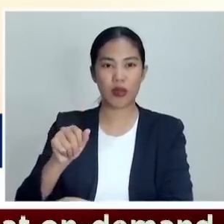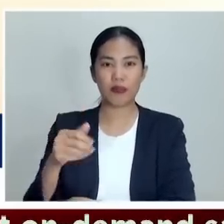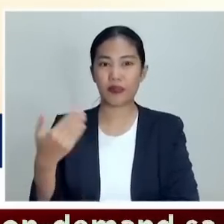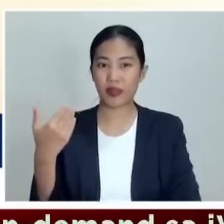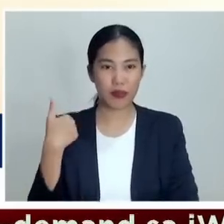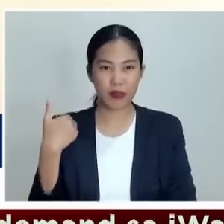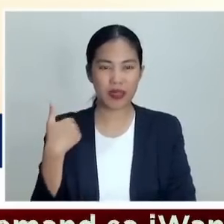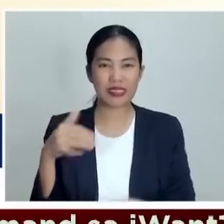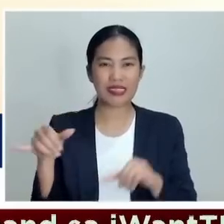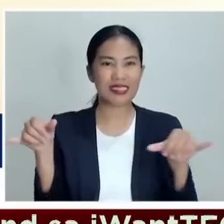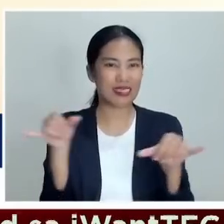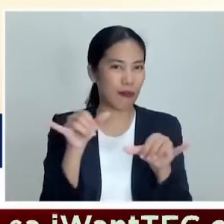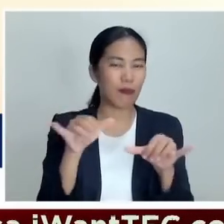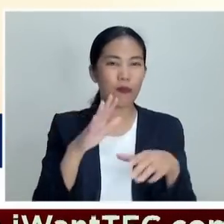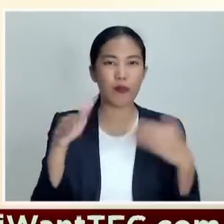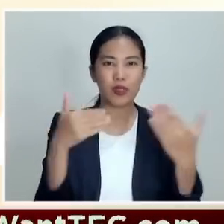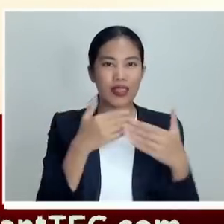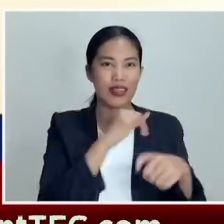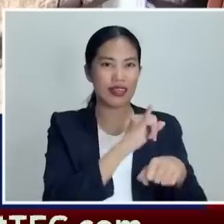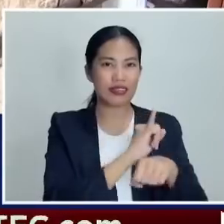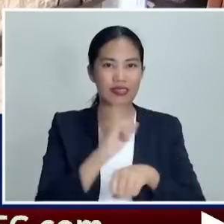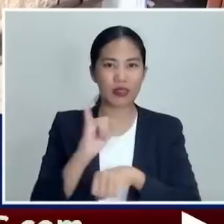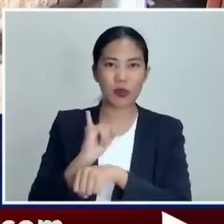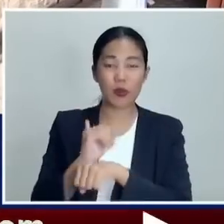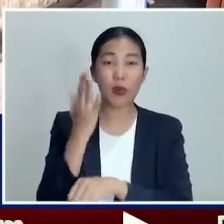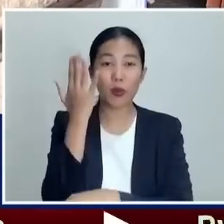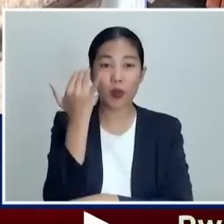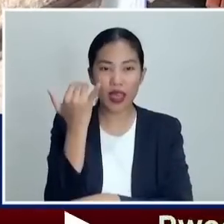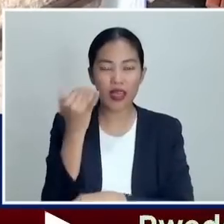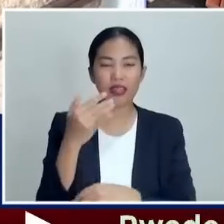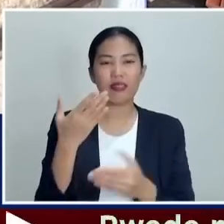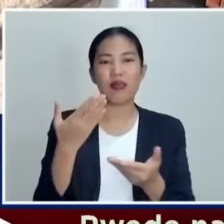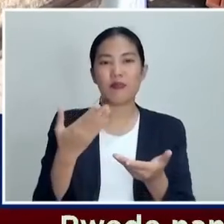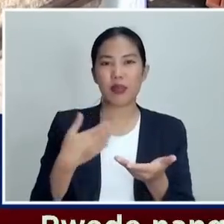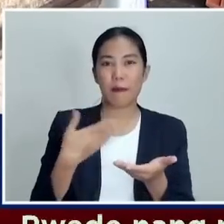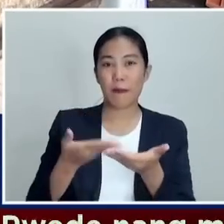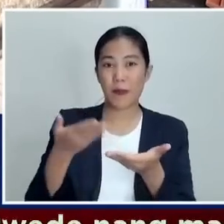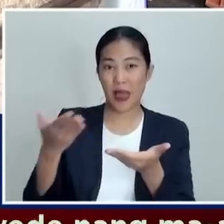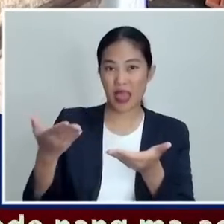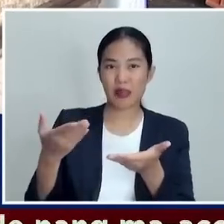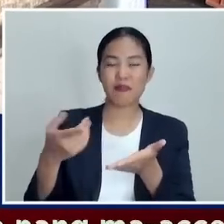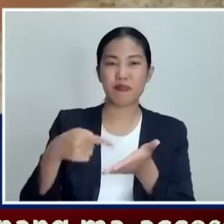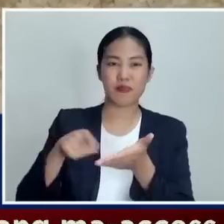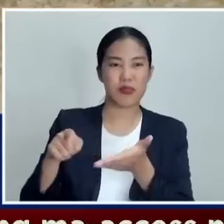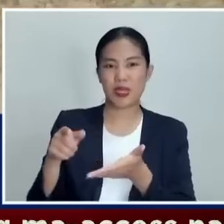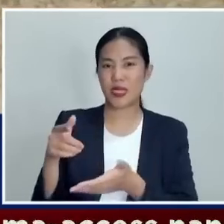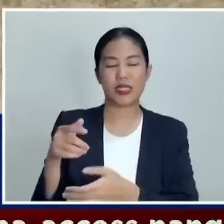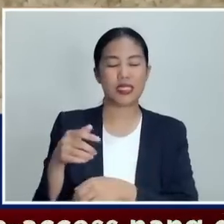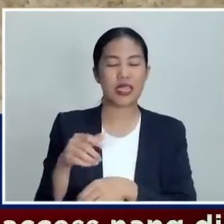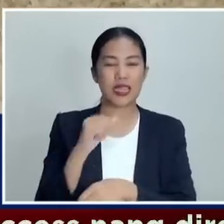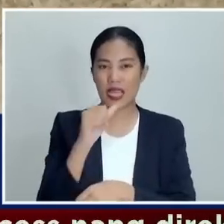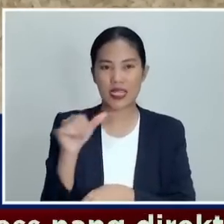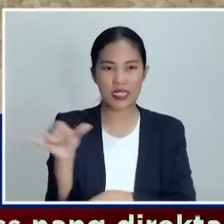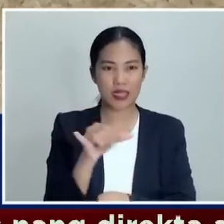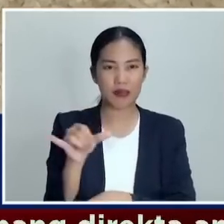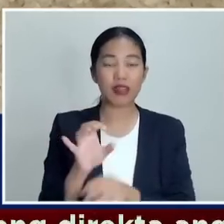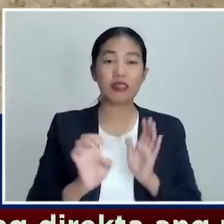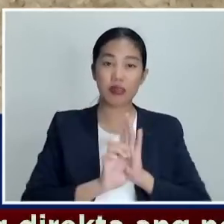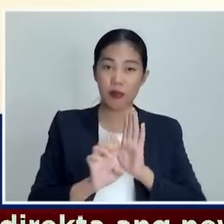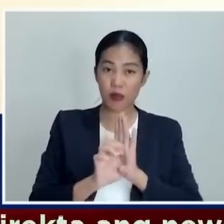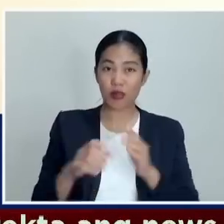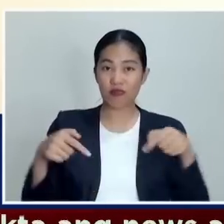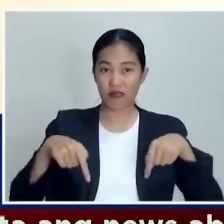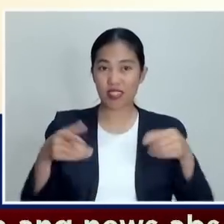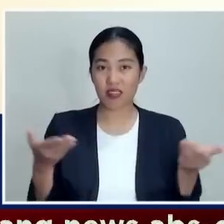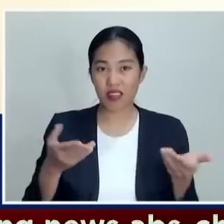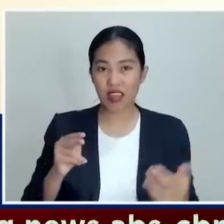hindi naman pare-parehas yung ating procurement cost. Like for example, yung mga dito sa Metro Manila nagsusupply ng presyo 38